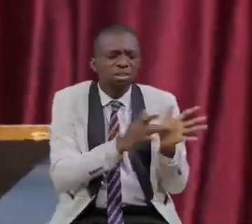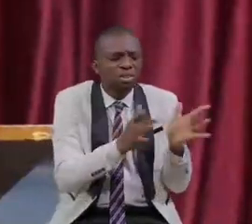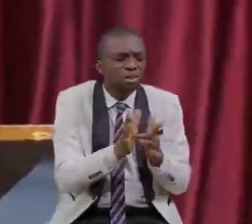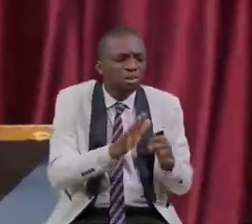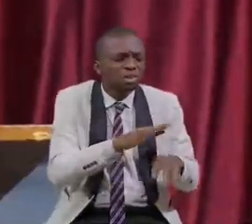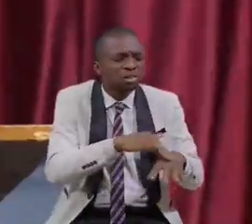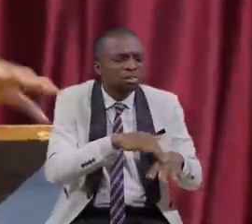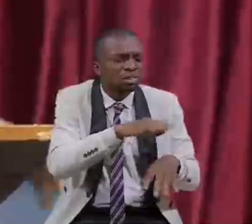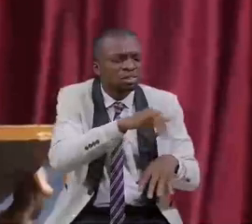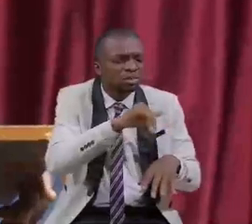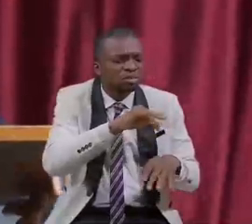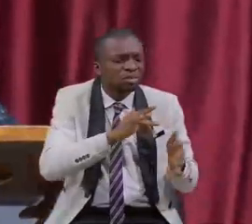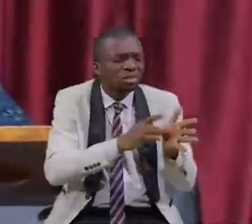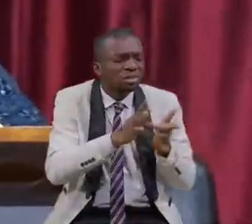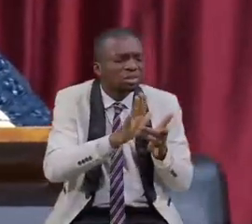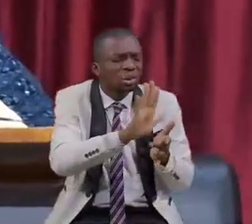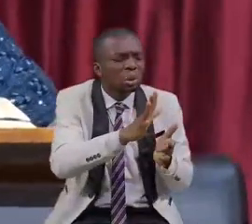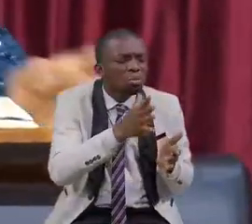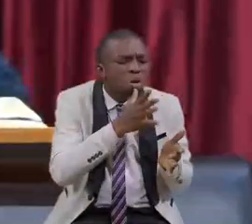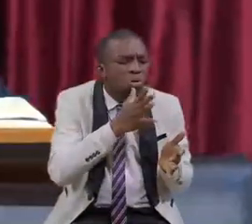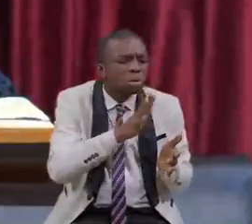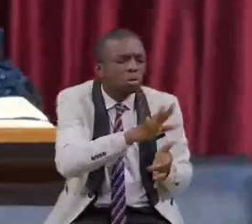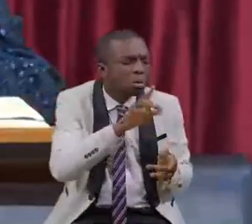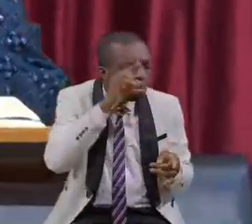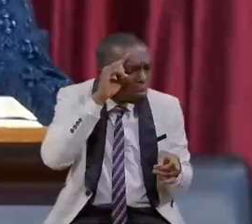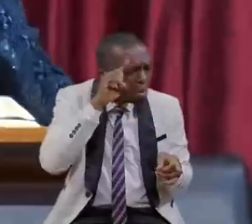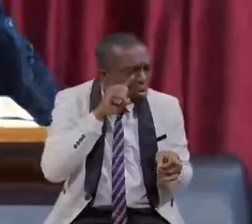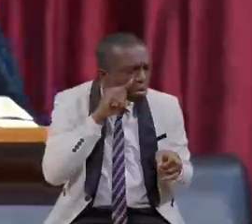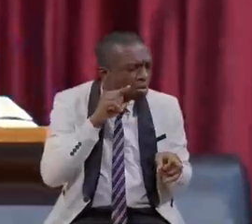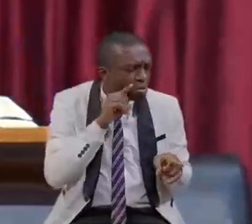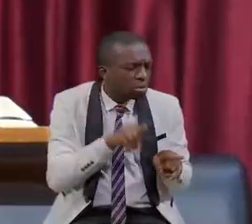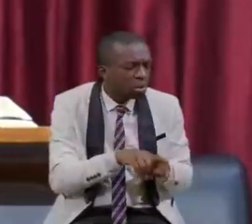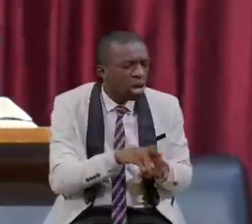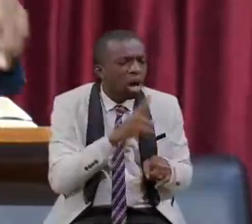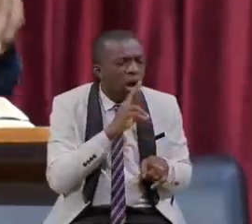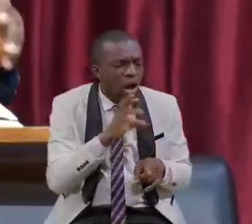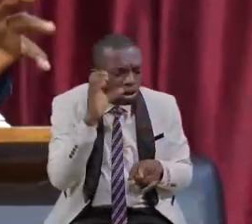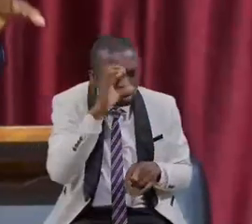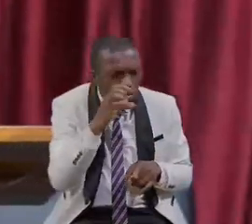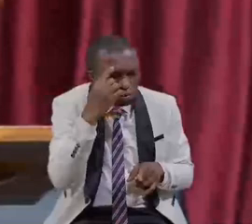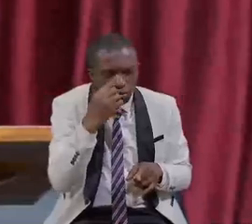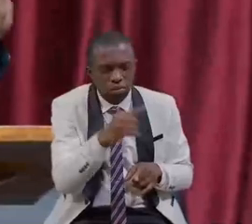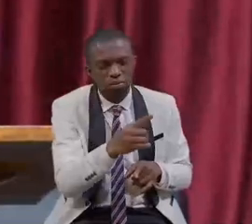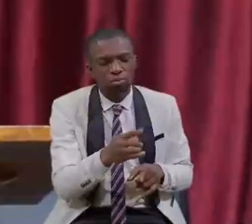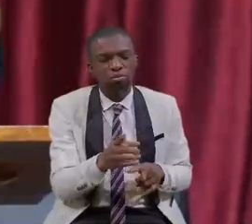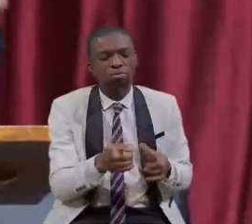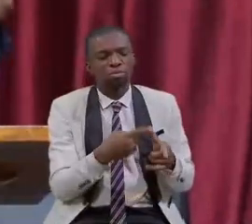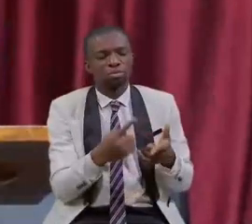On lui a dit que ton père et ta mère et tes sœurs te cherchent.